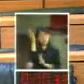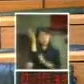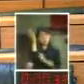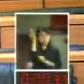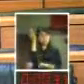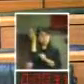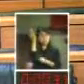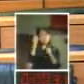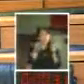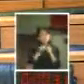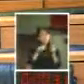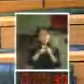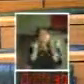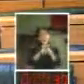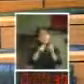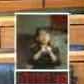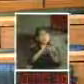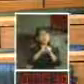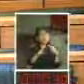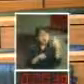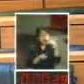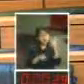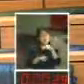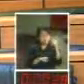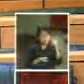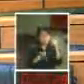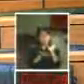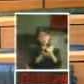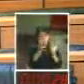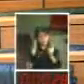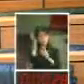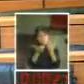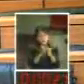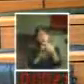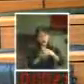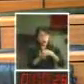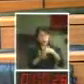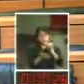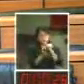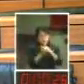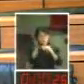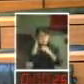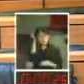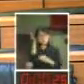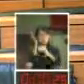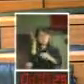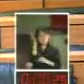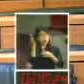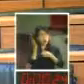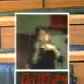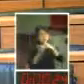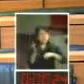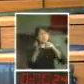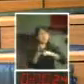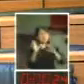เป็นชิ้นปลาอันมันชิ้นหนึ่งอ่ะที่คนพยายามที่จะลงไปทำงานแล้วก็ไปทำหากินบนงบประมาณที่ขอจากสภาเนี่ย